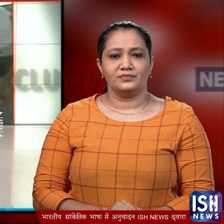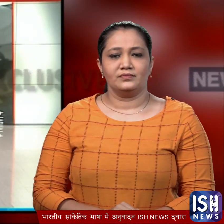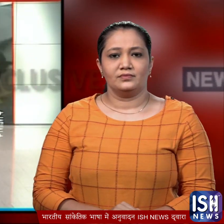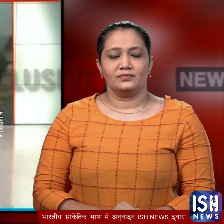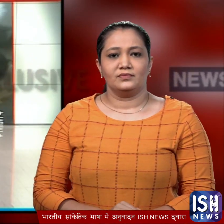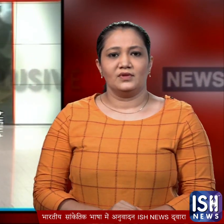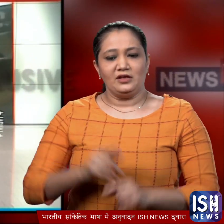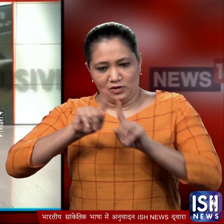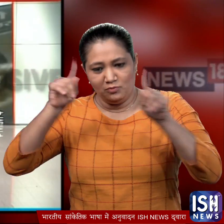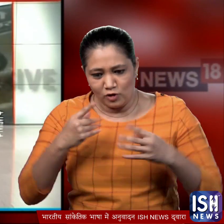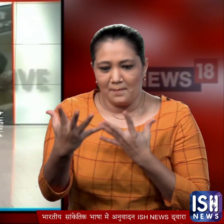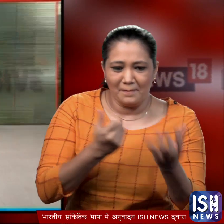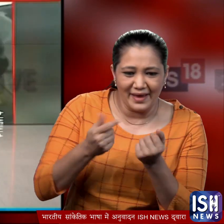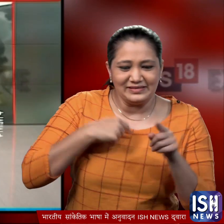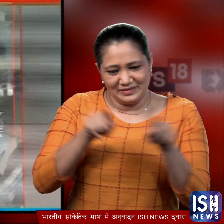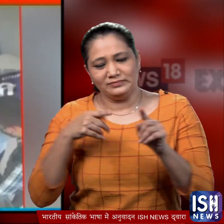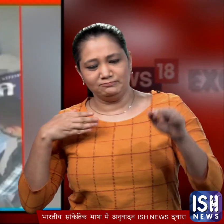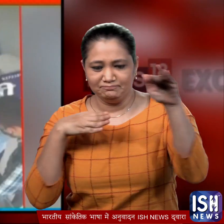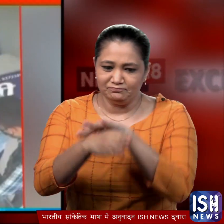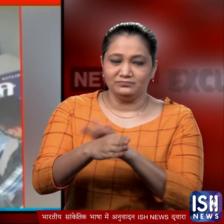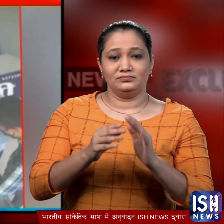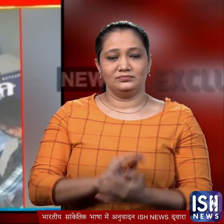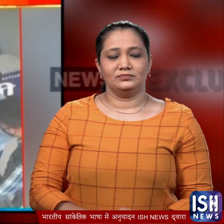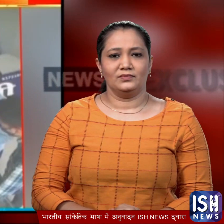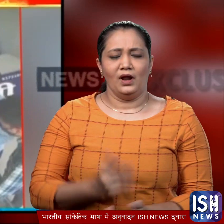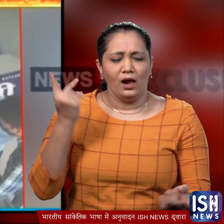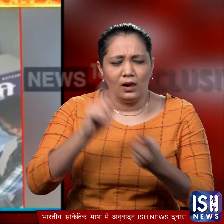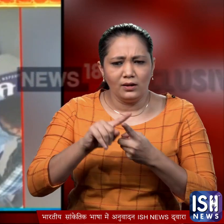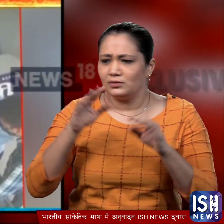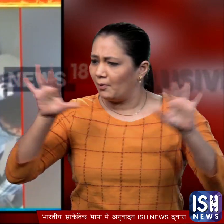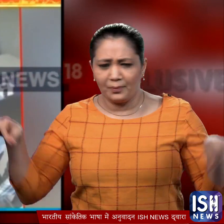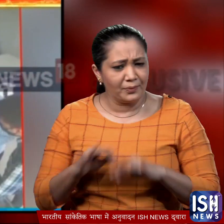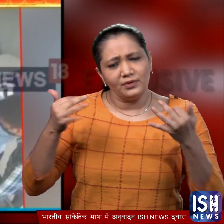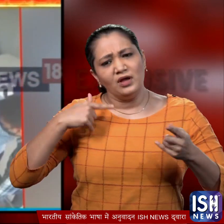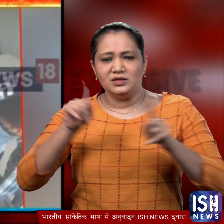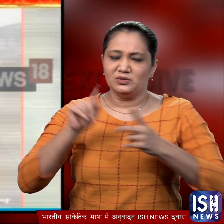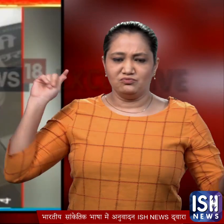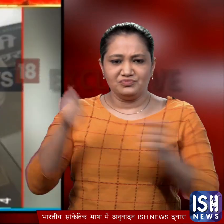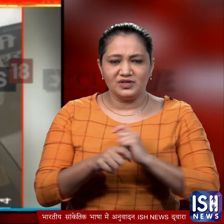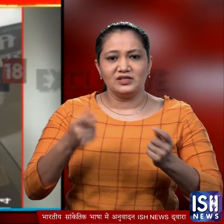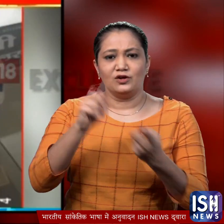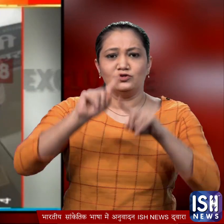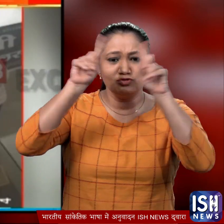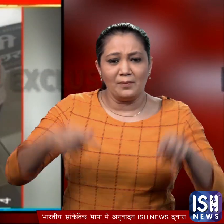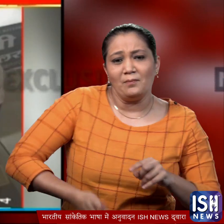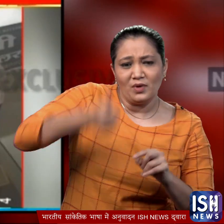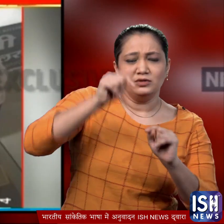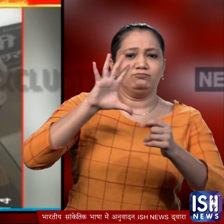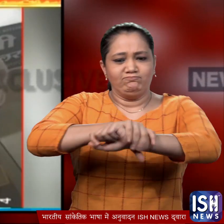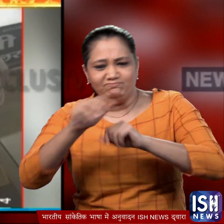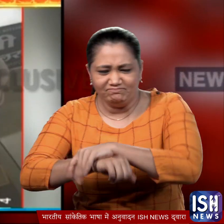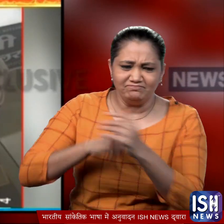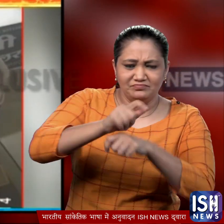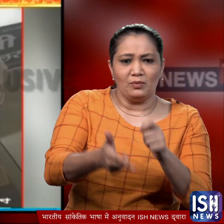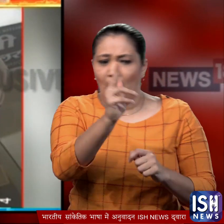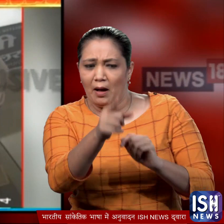बदमाश वहां ग्राहक बनकर पहुंचे थे, जो मौका मिलते ही अपने असली रूप में आ गए। उन्होंने उस दुकान के मालिक को बंधक बना